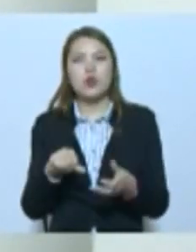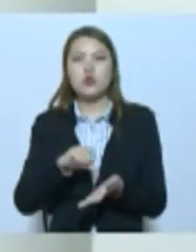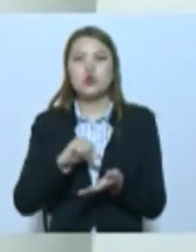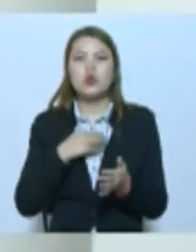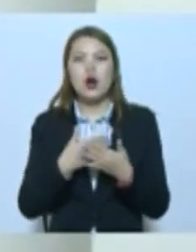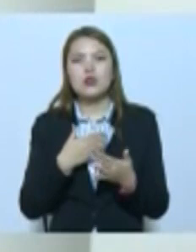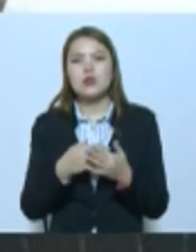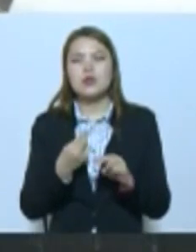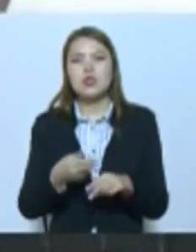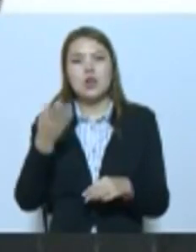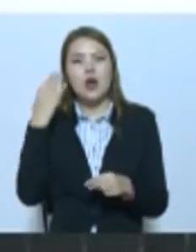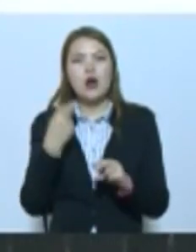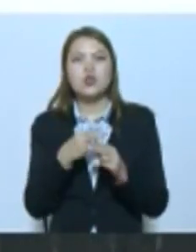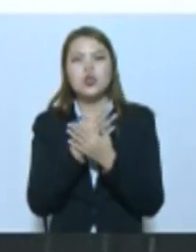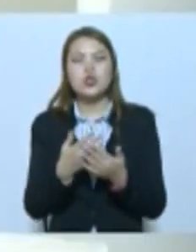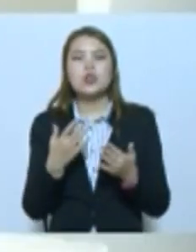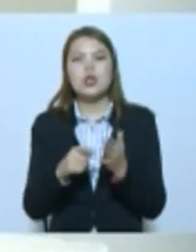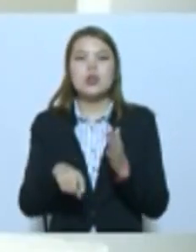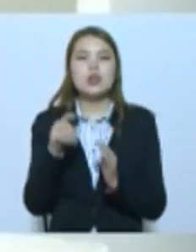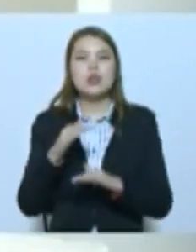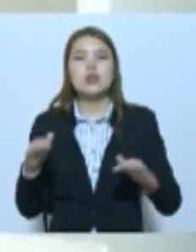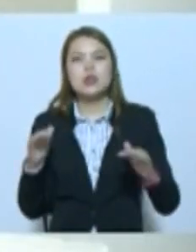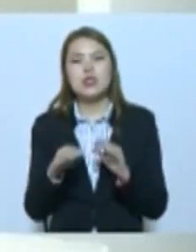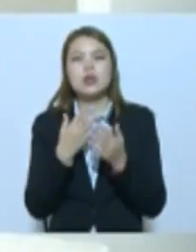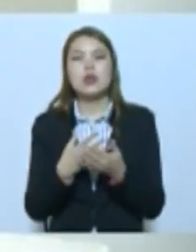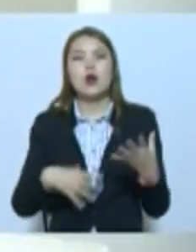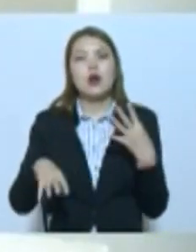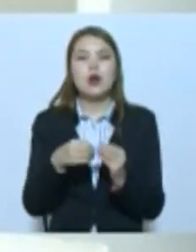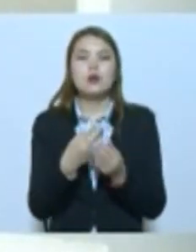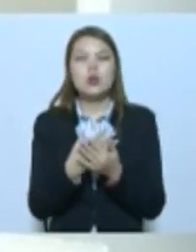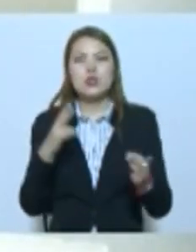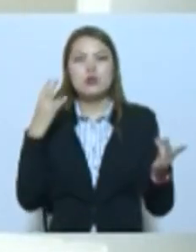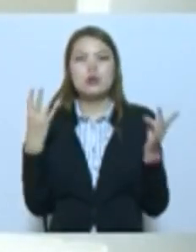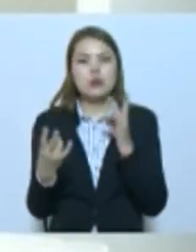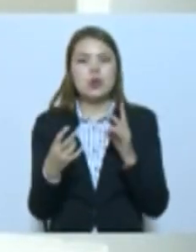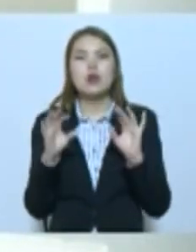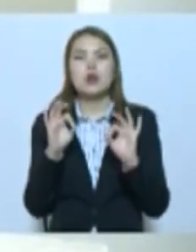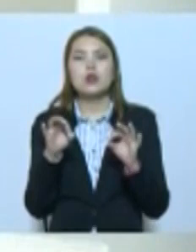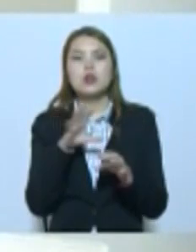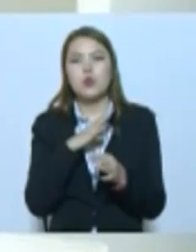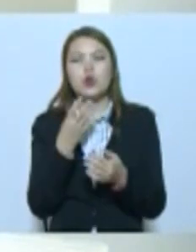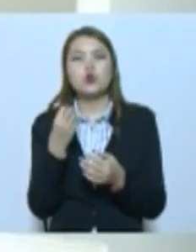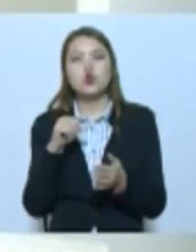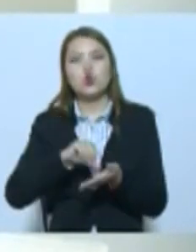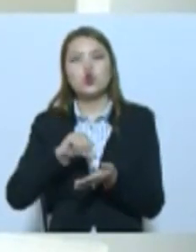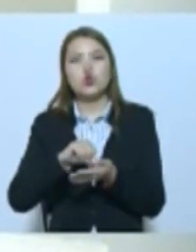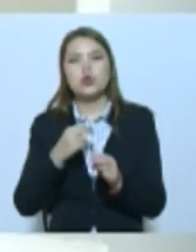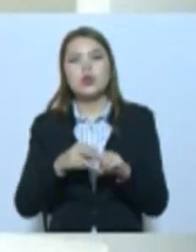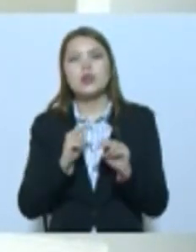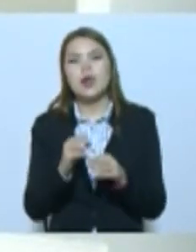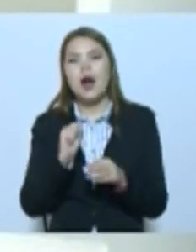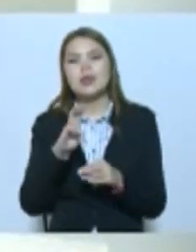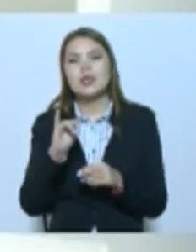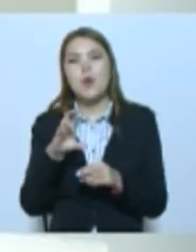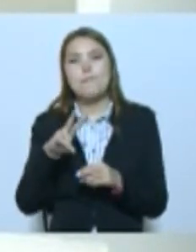мы провели вечер с только найденными произведениями Картпаята. Таким образом пропагандировали его творчество. На нем также выступал фольклорный ансамбль